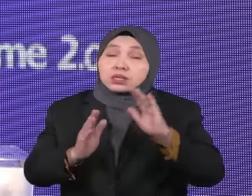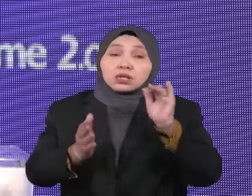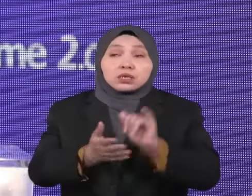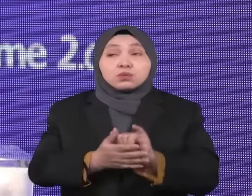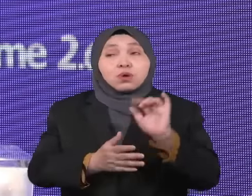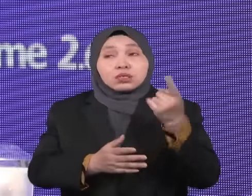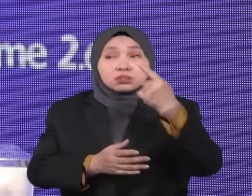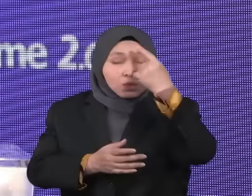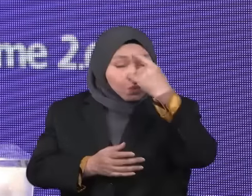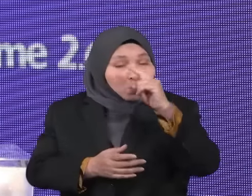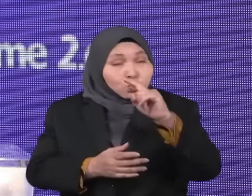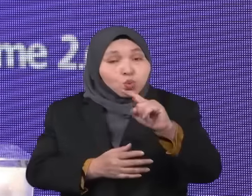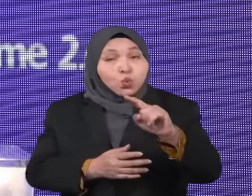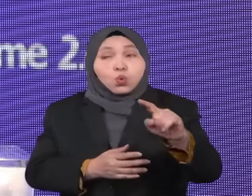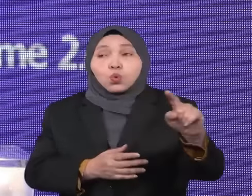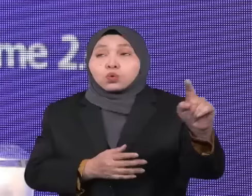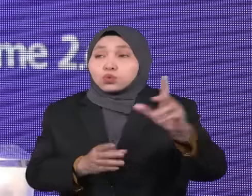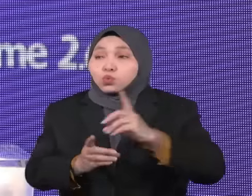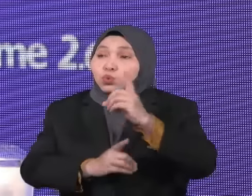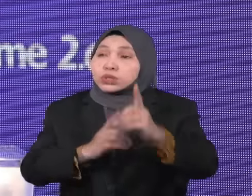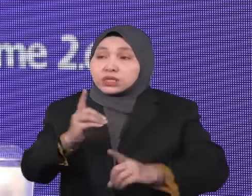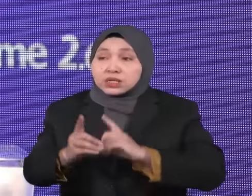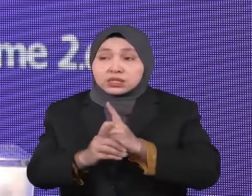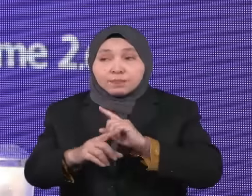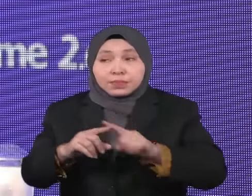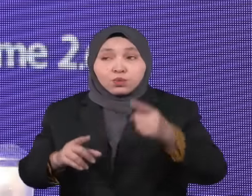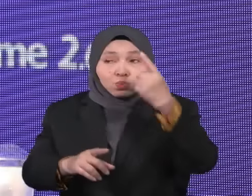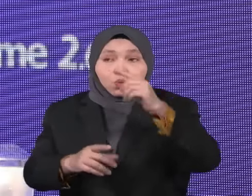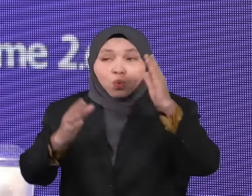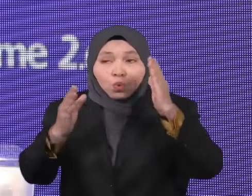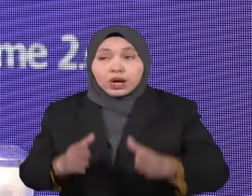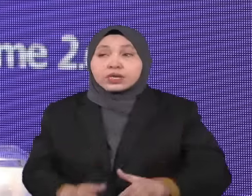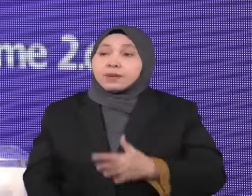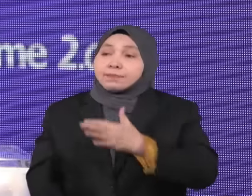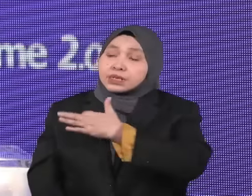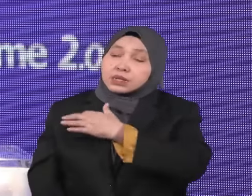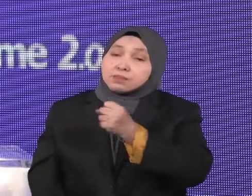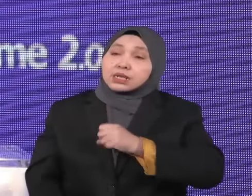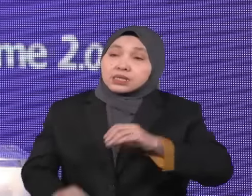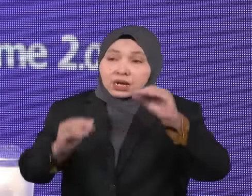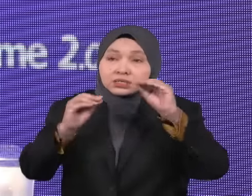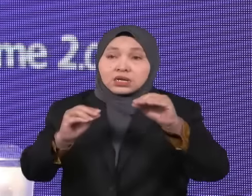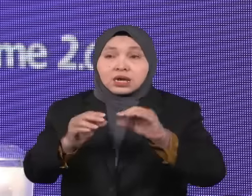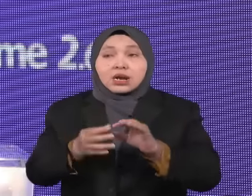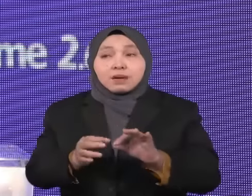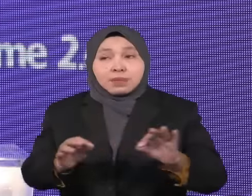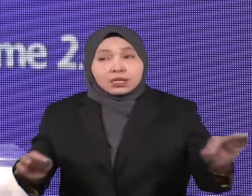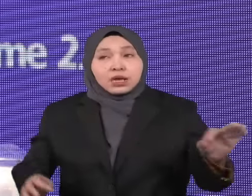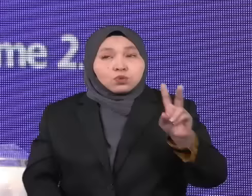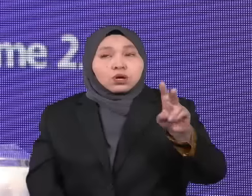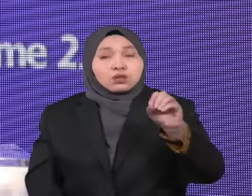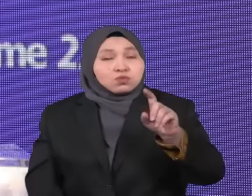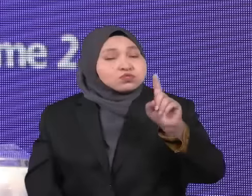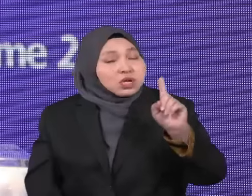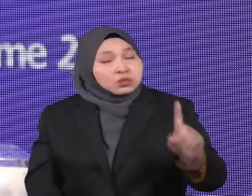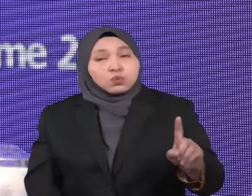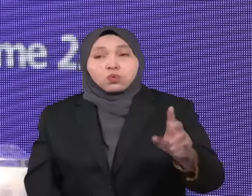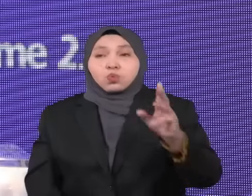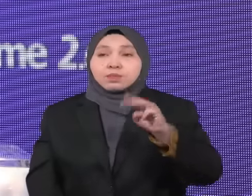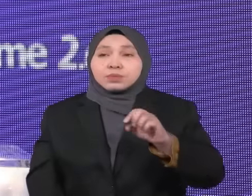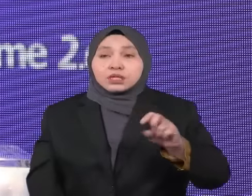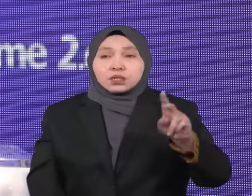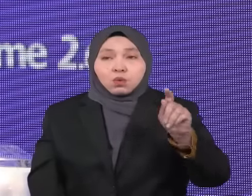hanya untuk dunia. Tetapi bagi orang yang beriman, ya, diajarkan dalam ayat 201 ini, wa minhum